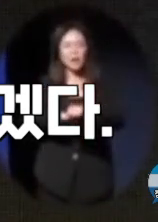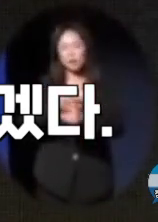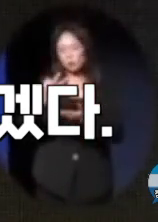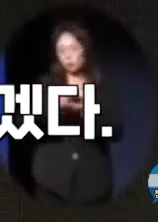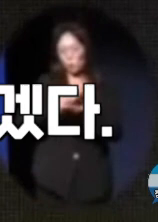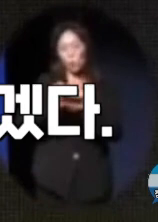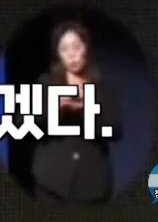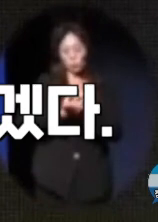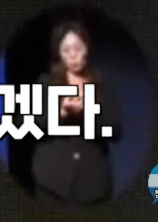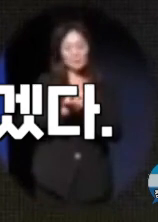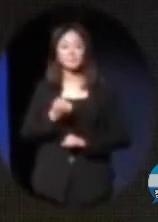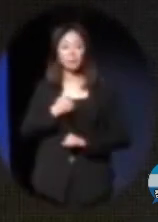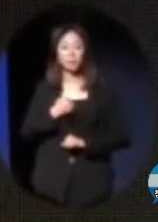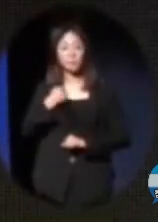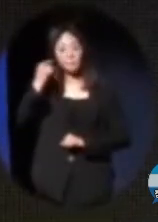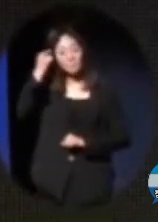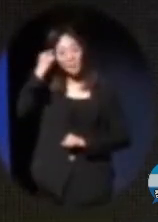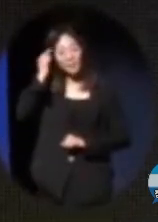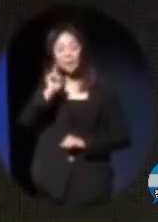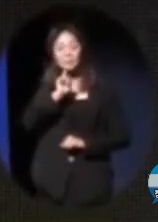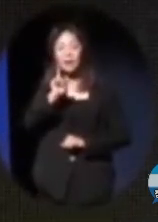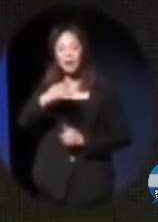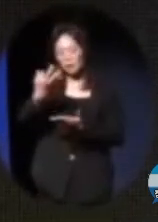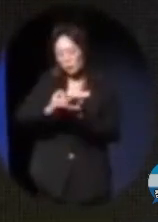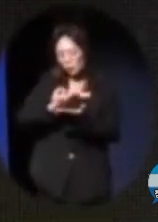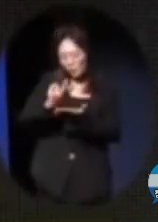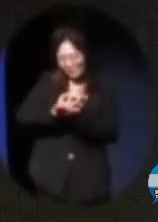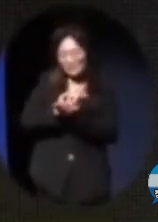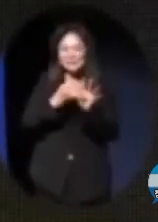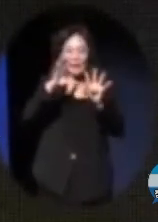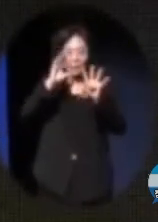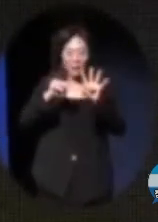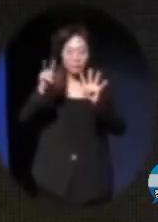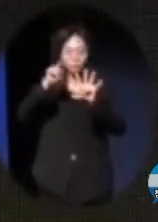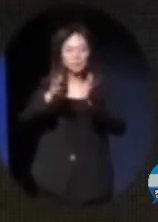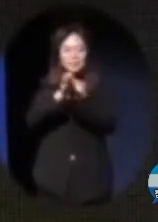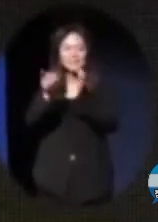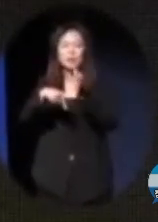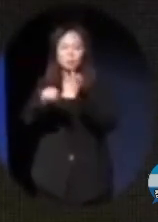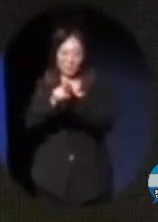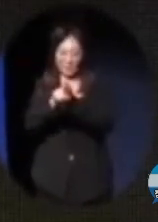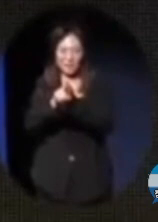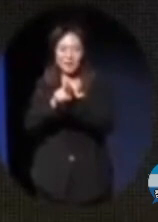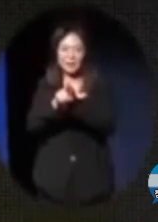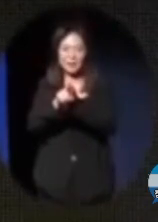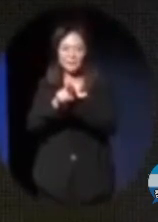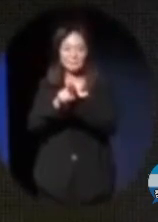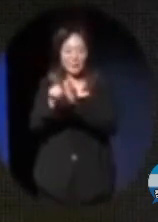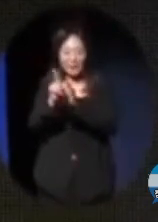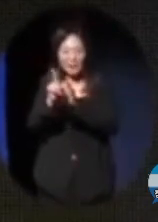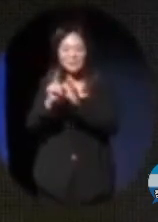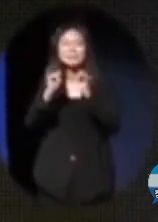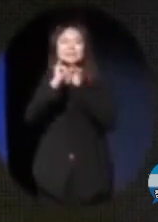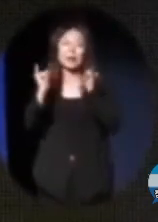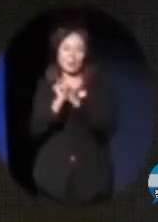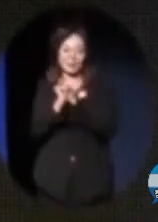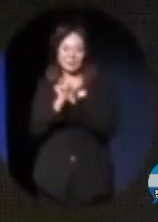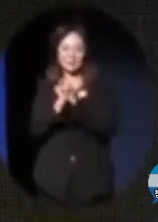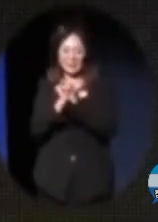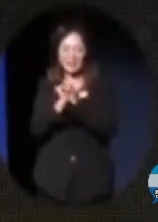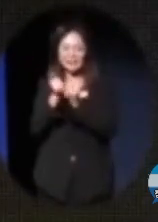4만 불 시대를 열겠습니다. 소득 4만 불 시대를 열기 위해 먼저 담대한 사회적